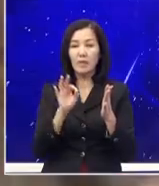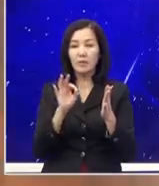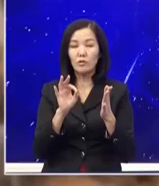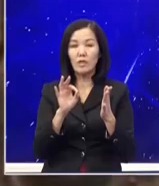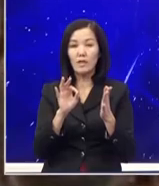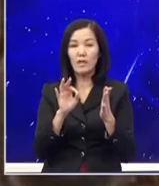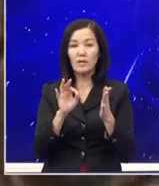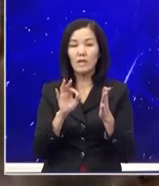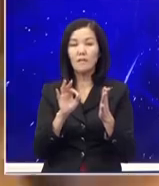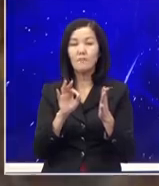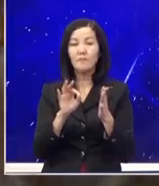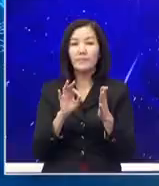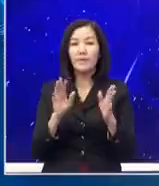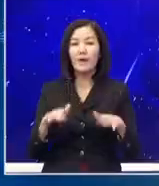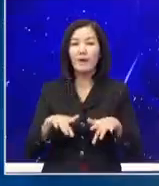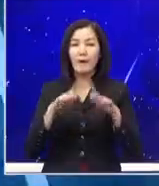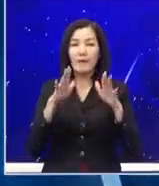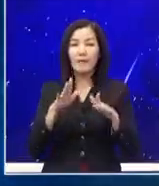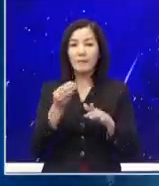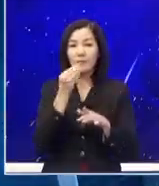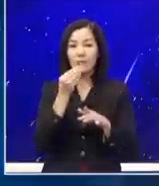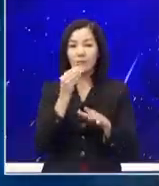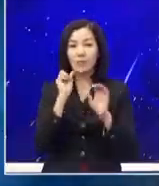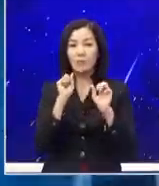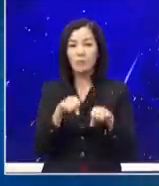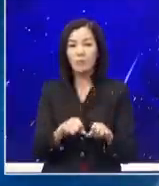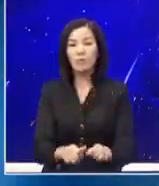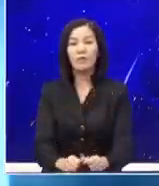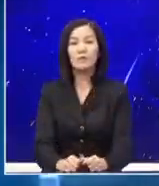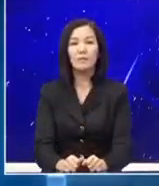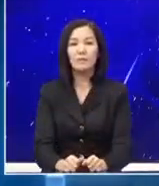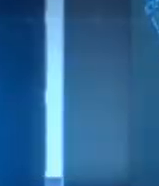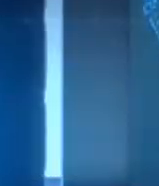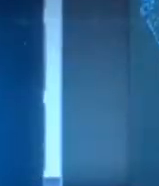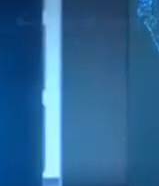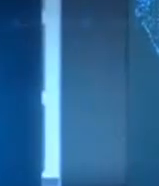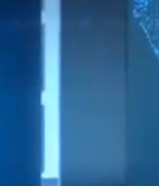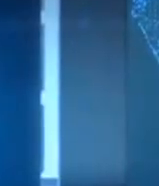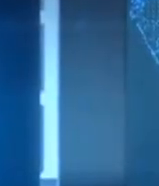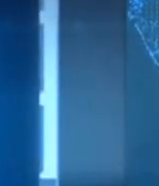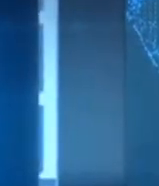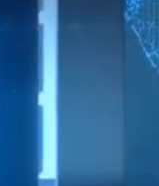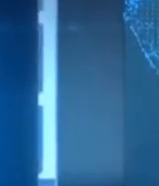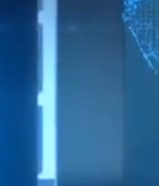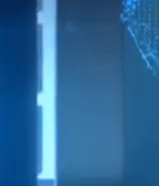жақсылап қуырып жеген дұрыс дейді мамандар. Әзиза Ғазезқызы, Ринат Өтеев, Нұрсұлтан.